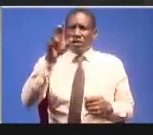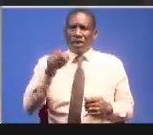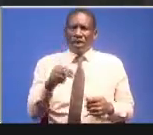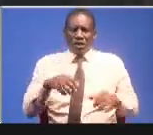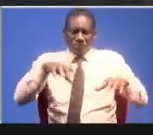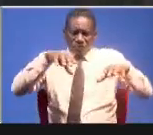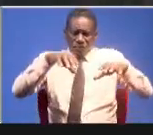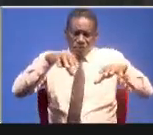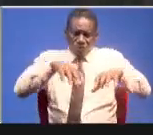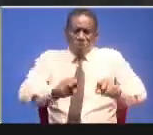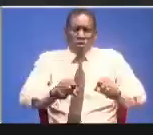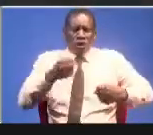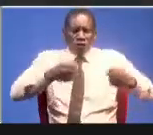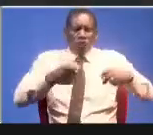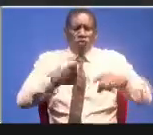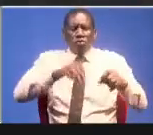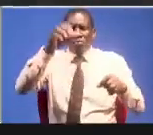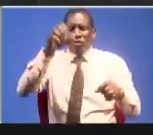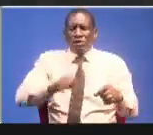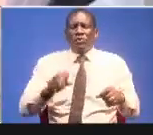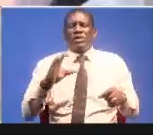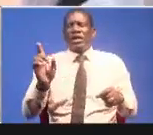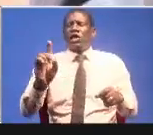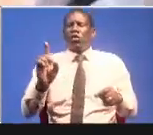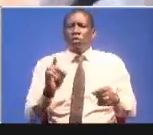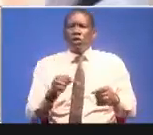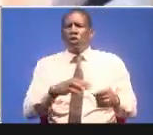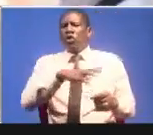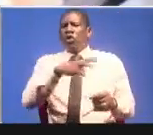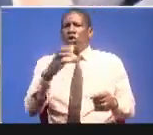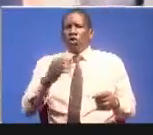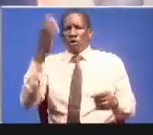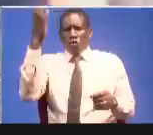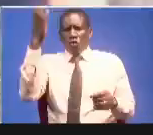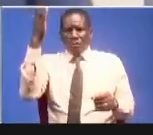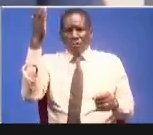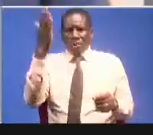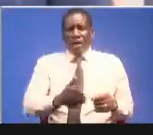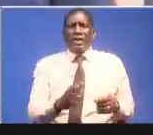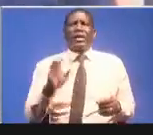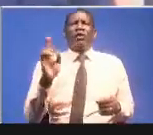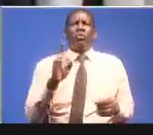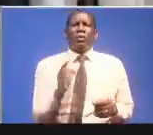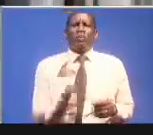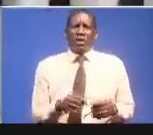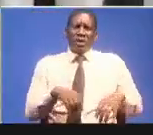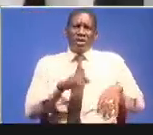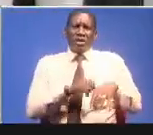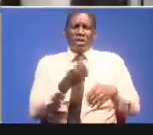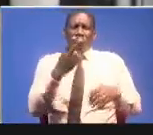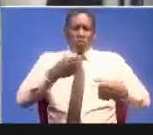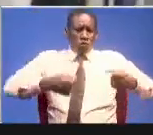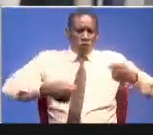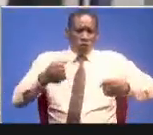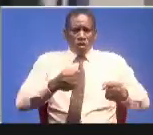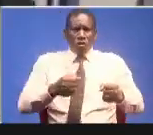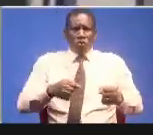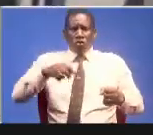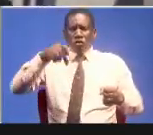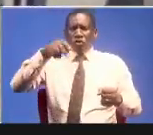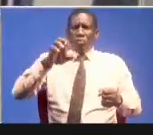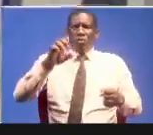gari lake kutoka mtaa wa South C, Nairobi, akielekea Pangani jijini Nairobi, wakati magari mawili aina ya